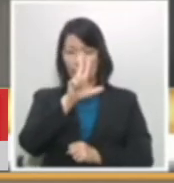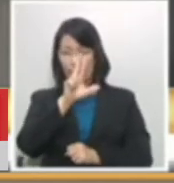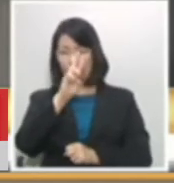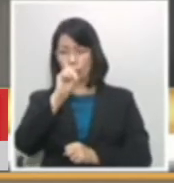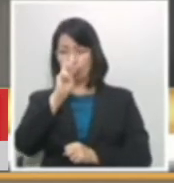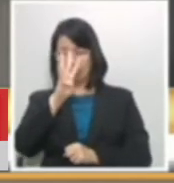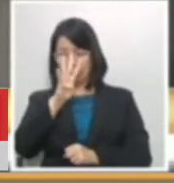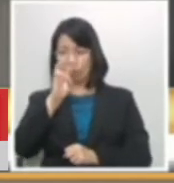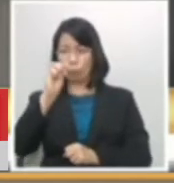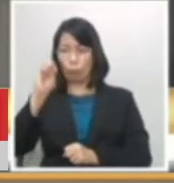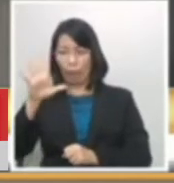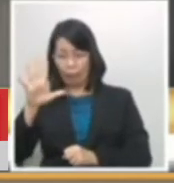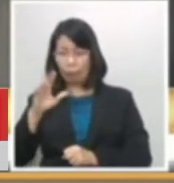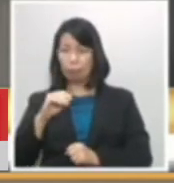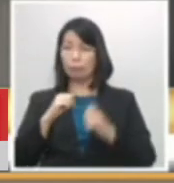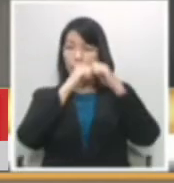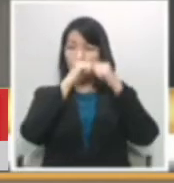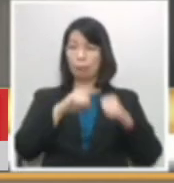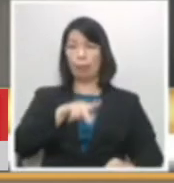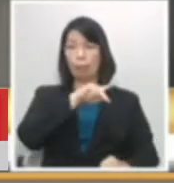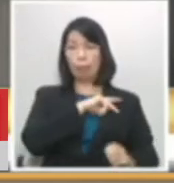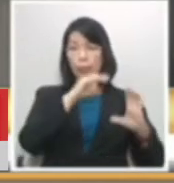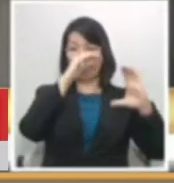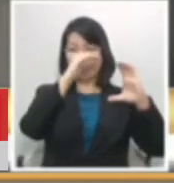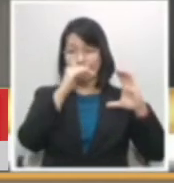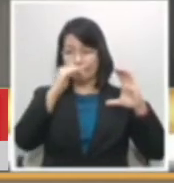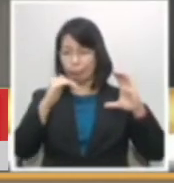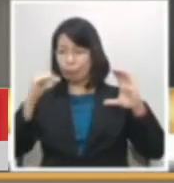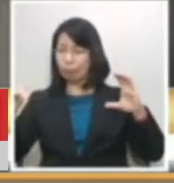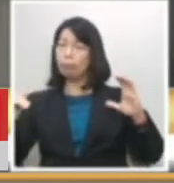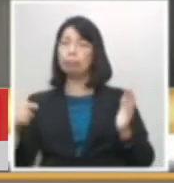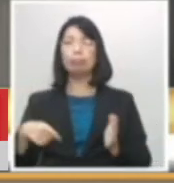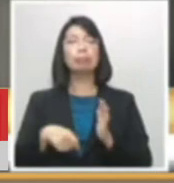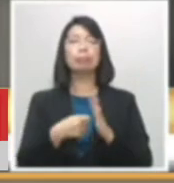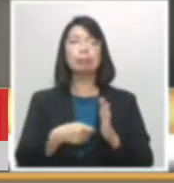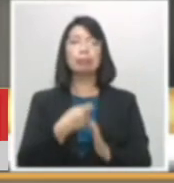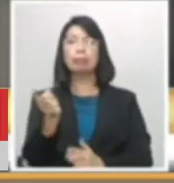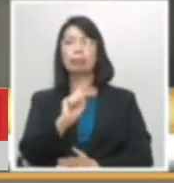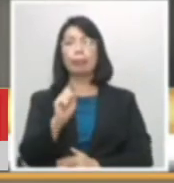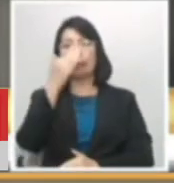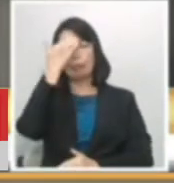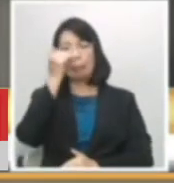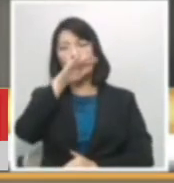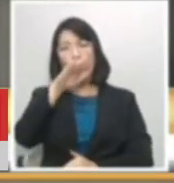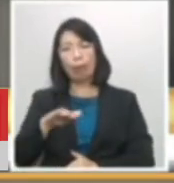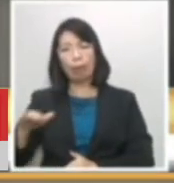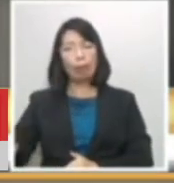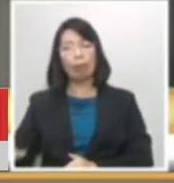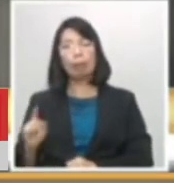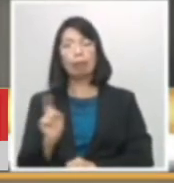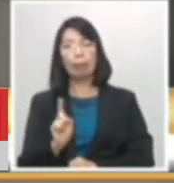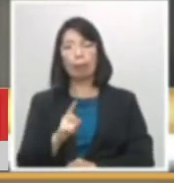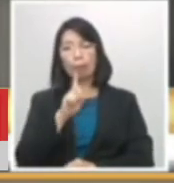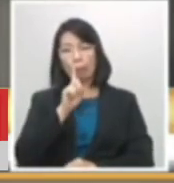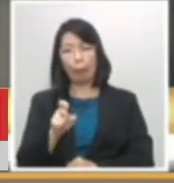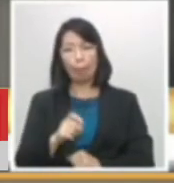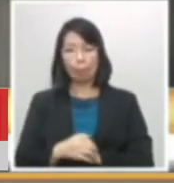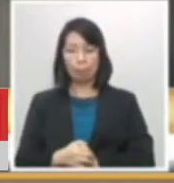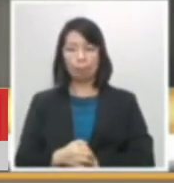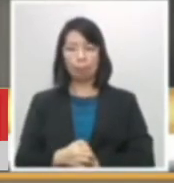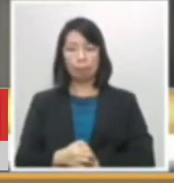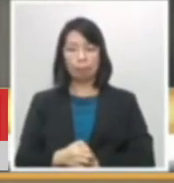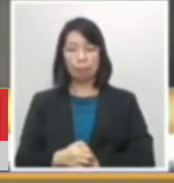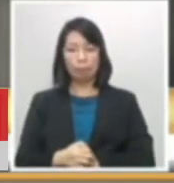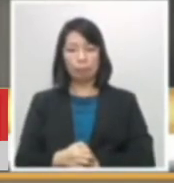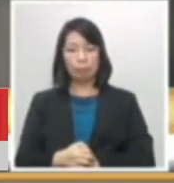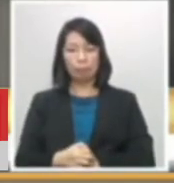ลงตลอดมันเป็นเพราะอะไรผมก็แปลกใจนะที่ว่าลดลงนี่